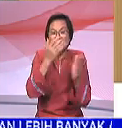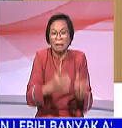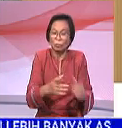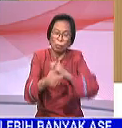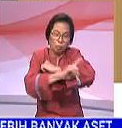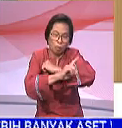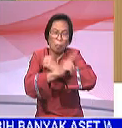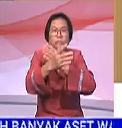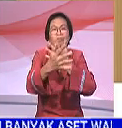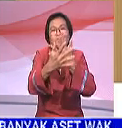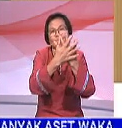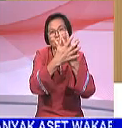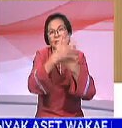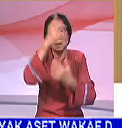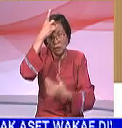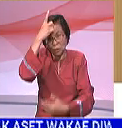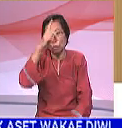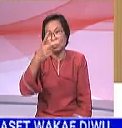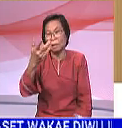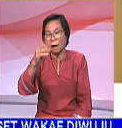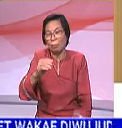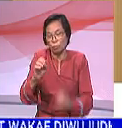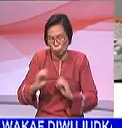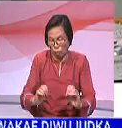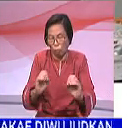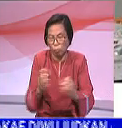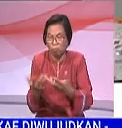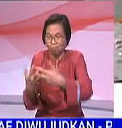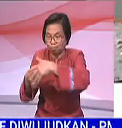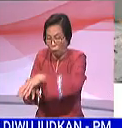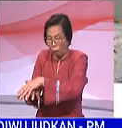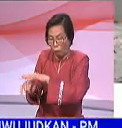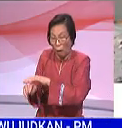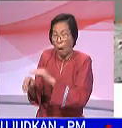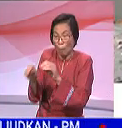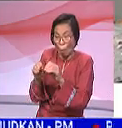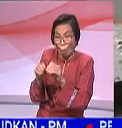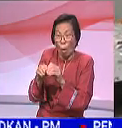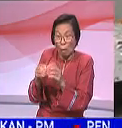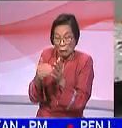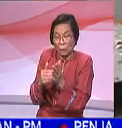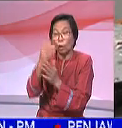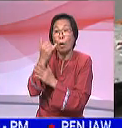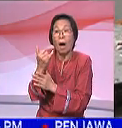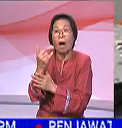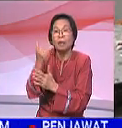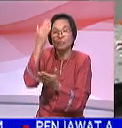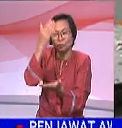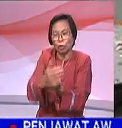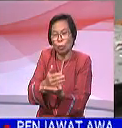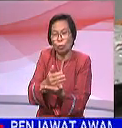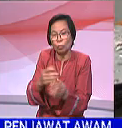sehubungan itu Dato Abdul Karim berkata operasi bersepadu akan jadi peningkatkan lagi dalam usaha